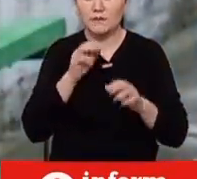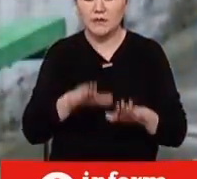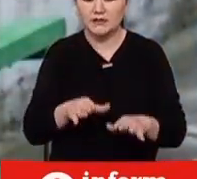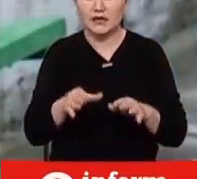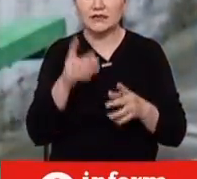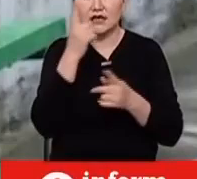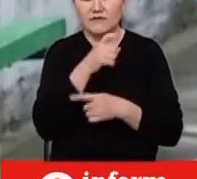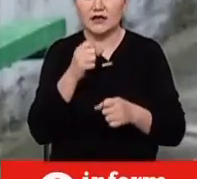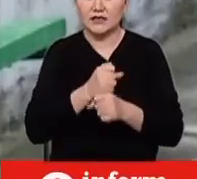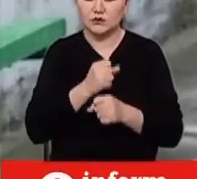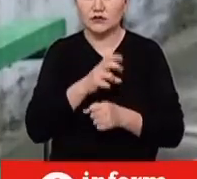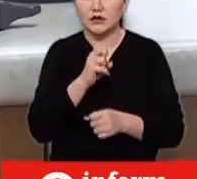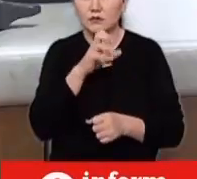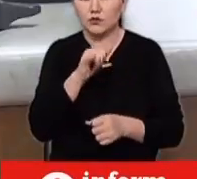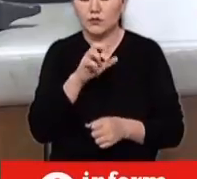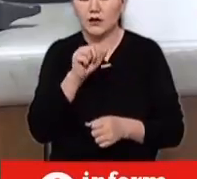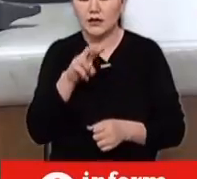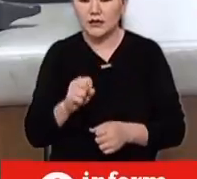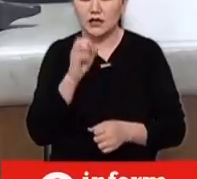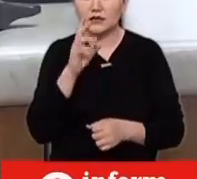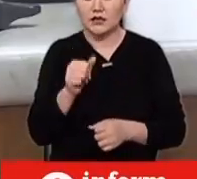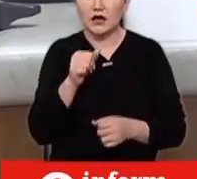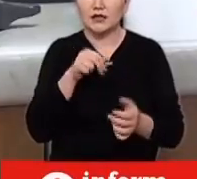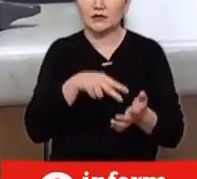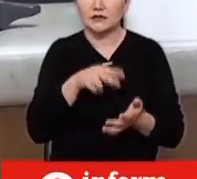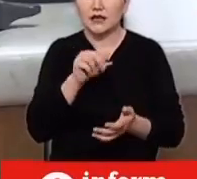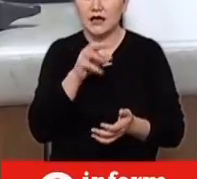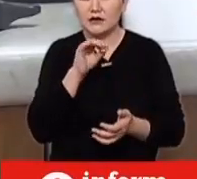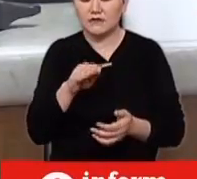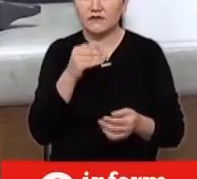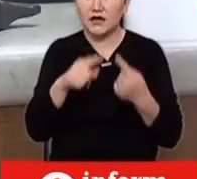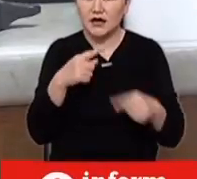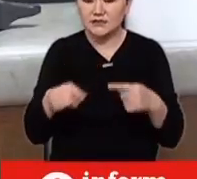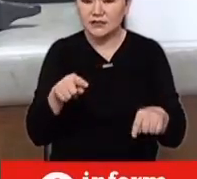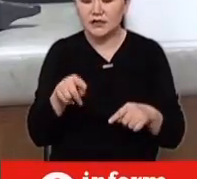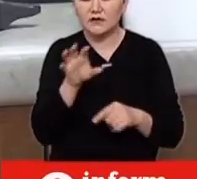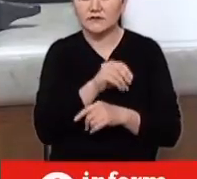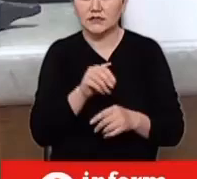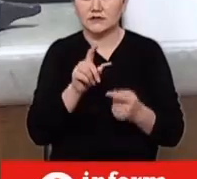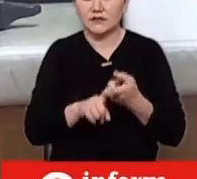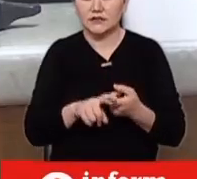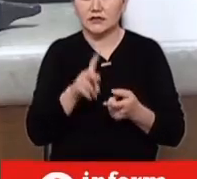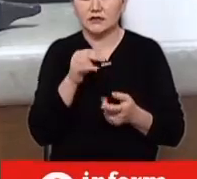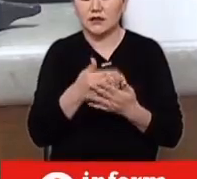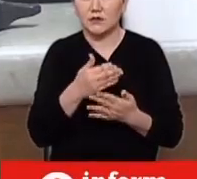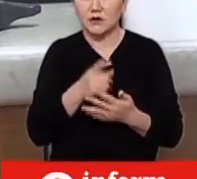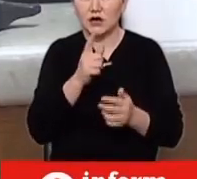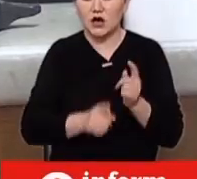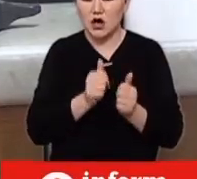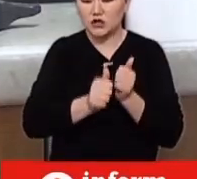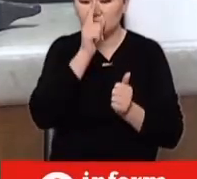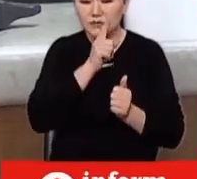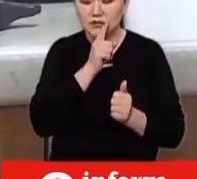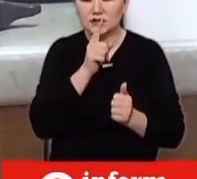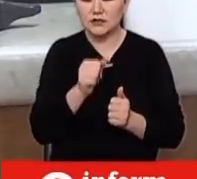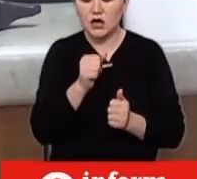заявила разработчик «Дому Бала». Да, тарифы за кружки разные. Там они варьируются, например, ежемесячная оплата поставщику